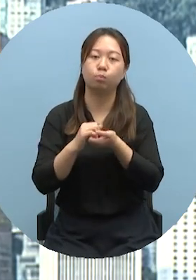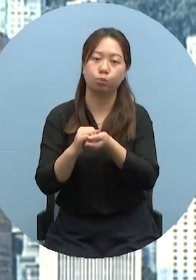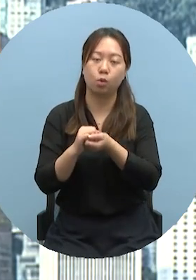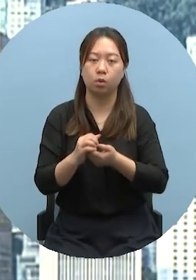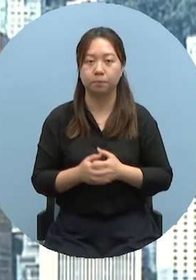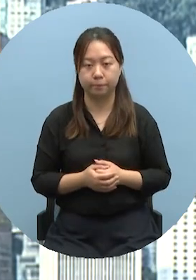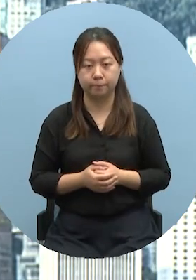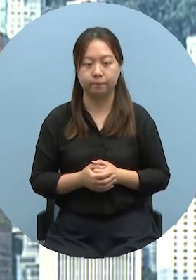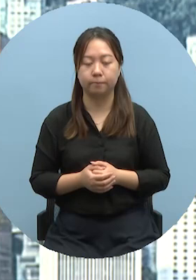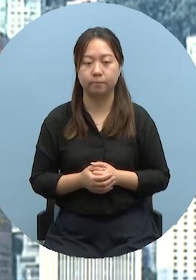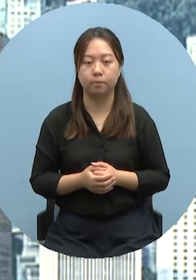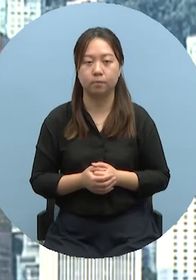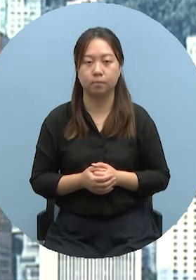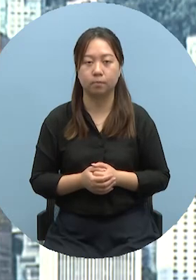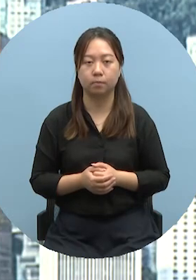制嚟嘅